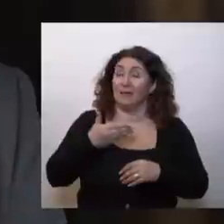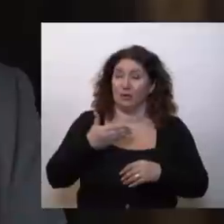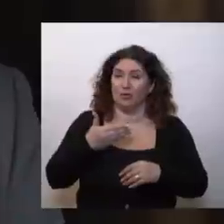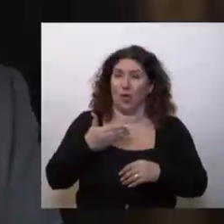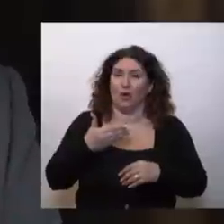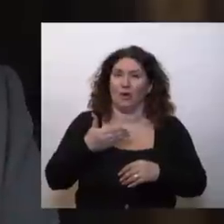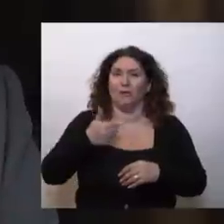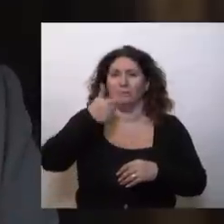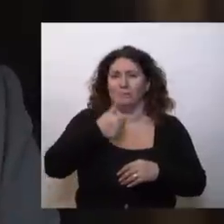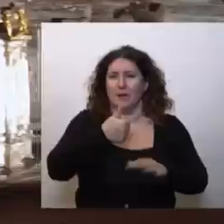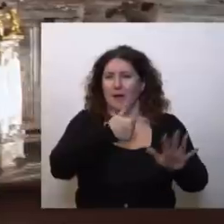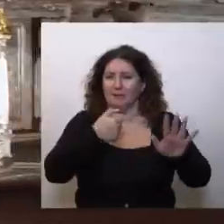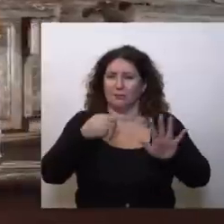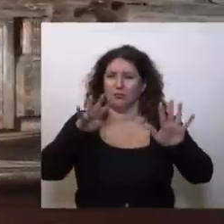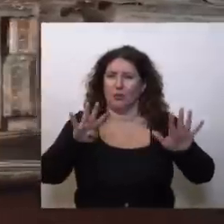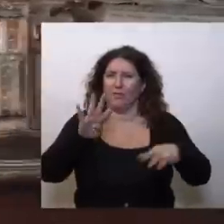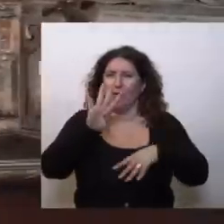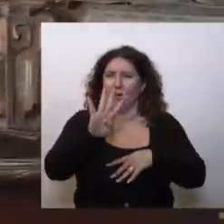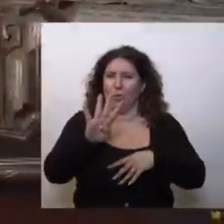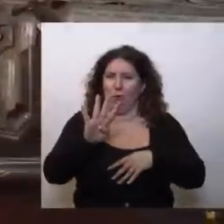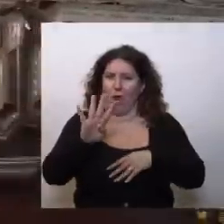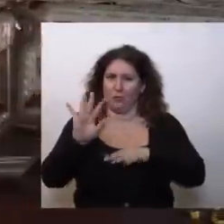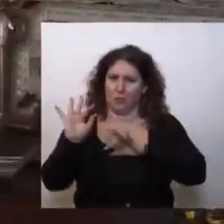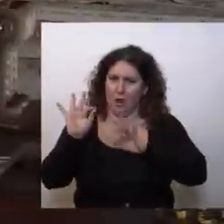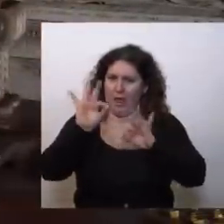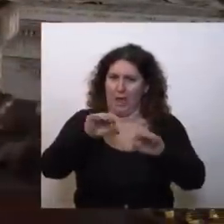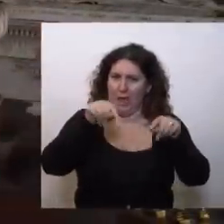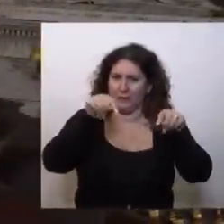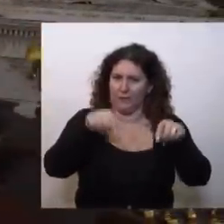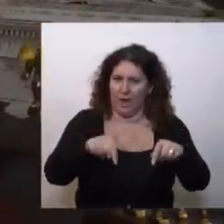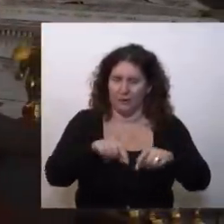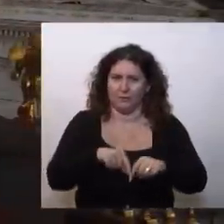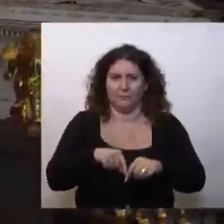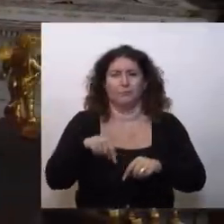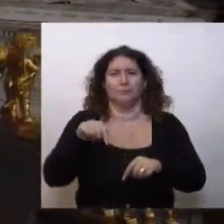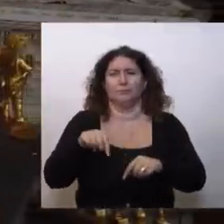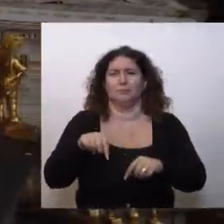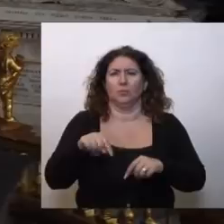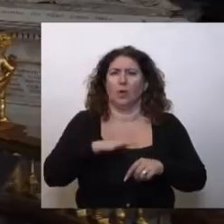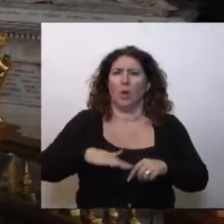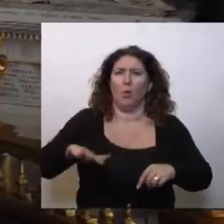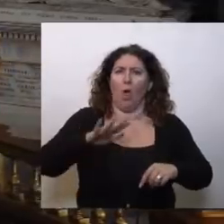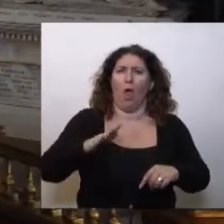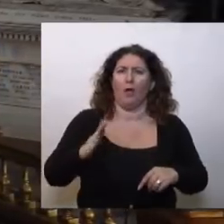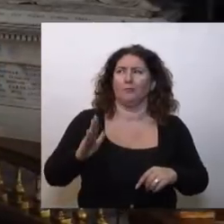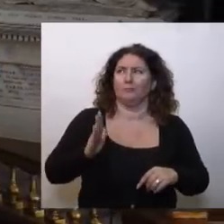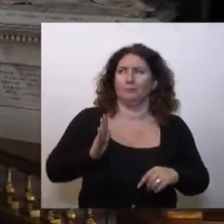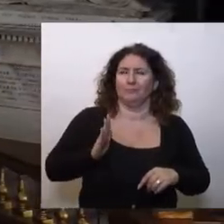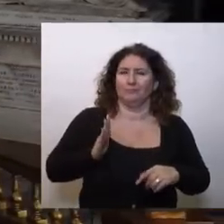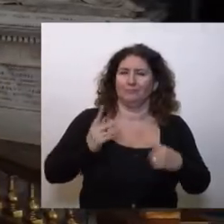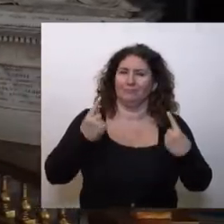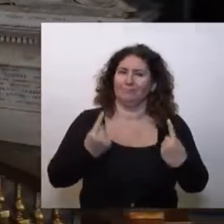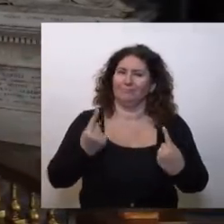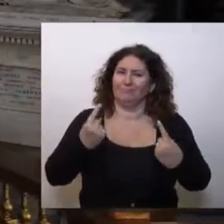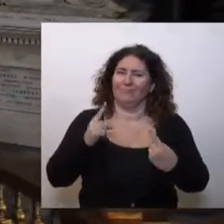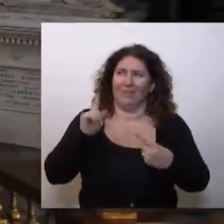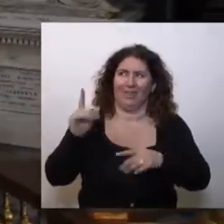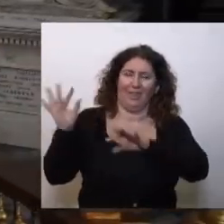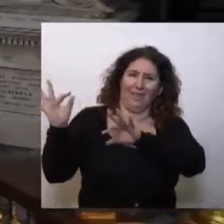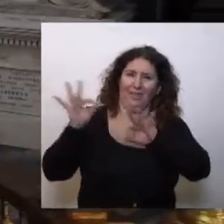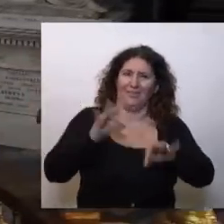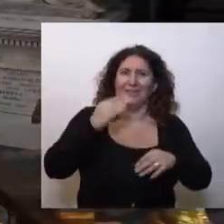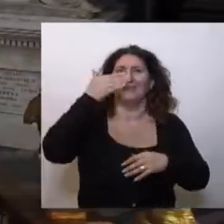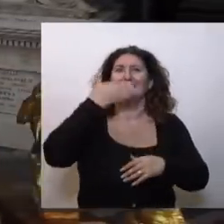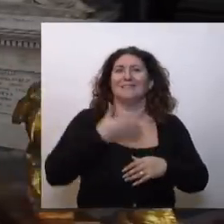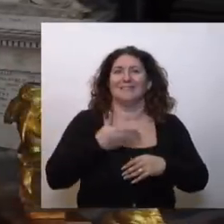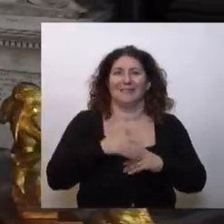nel 1694 e questo luogo era prontissima ad accoglierla, perché oltre al